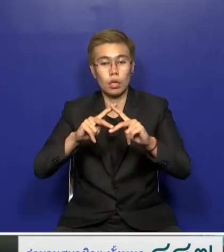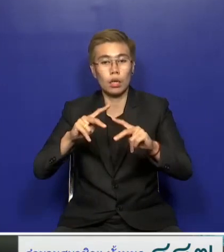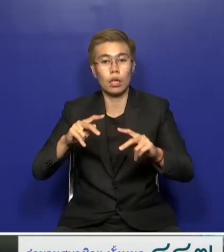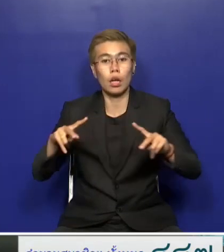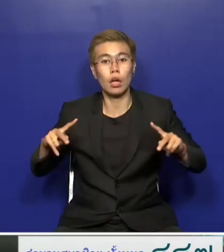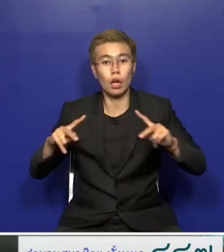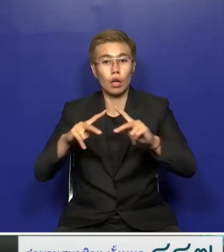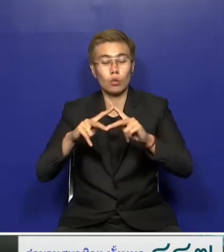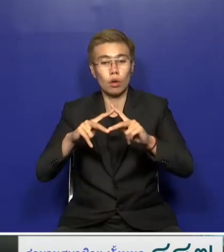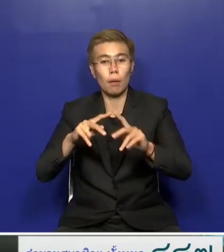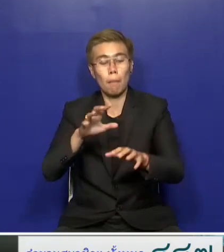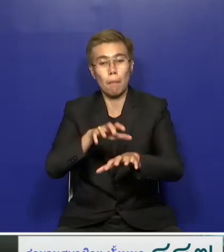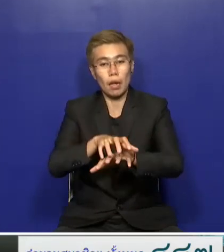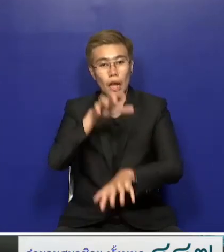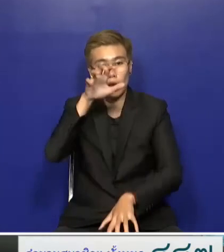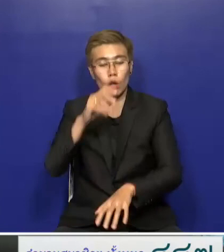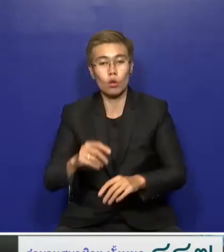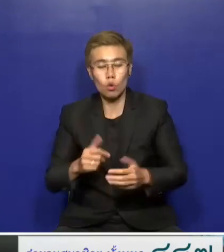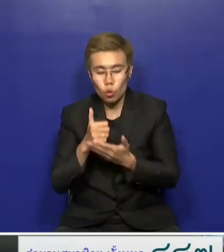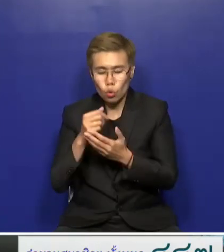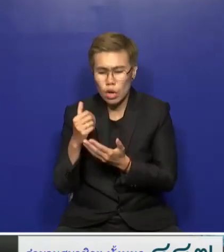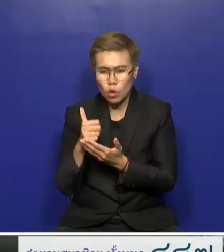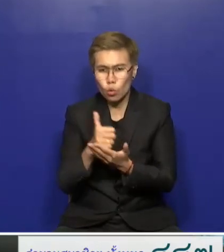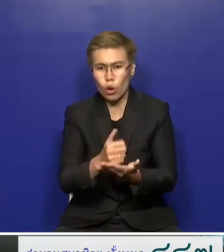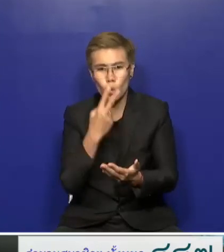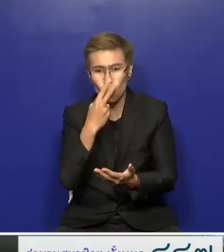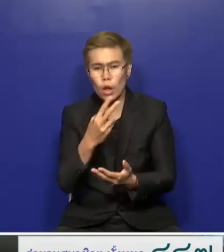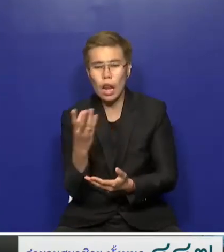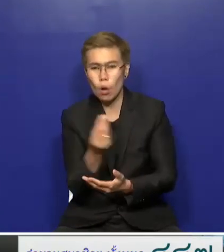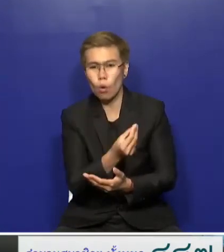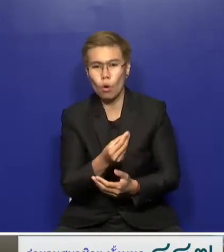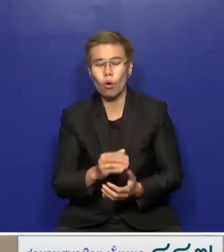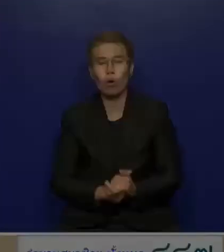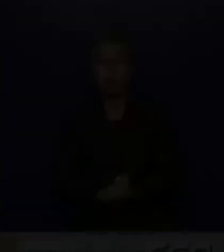องนี้โดยเร็วนะครับก่อนที่พวกเขาจะหมดกำลังใจครับขอบคุณครับ ครับ